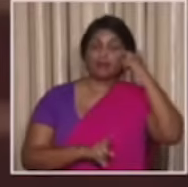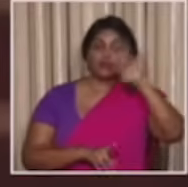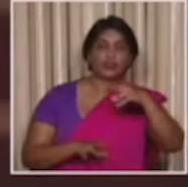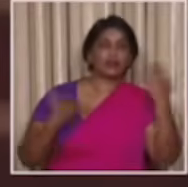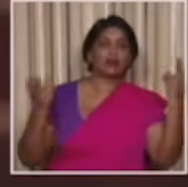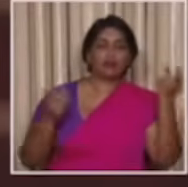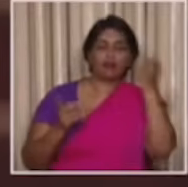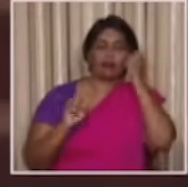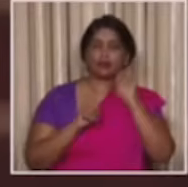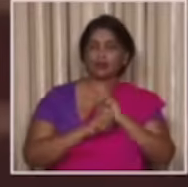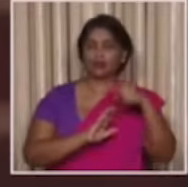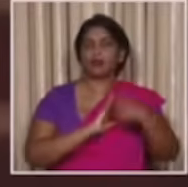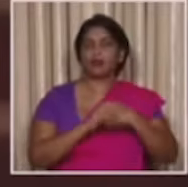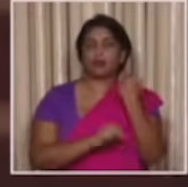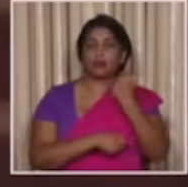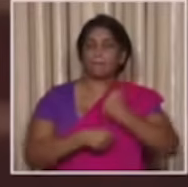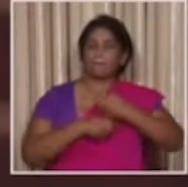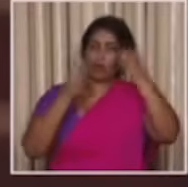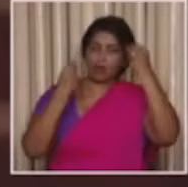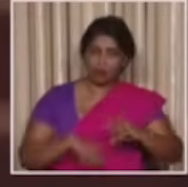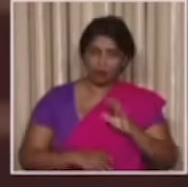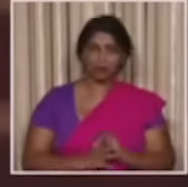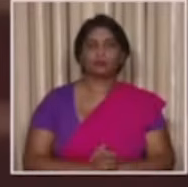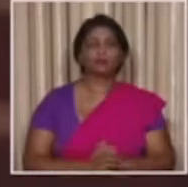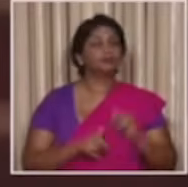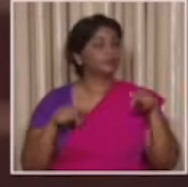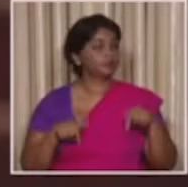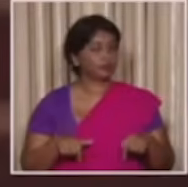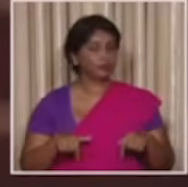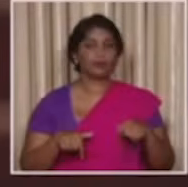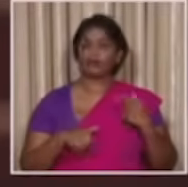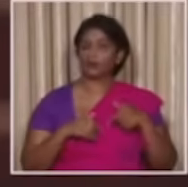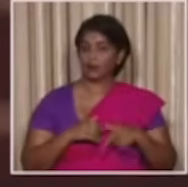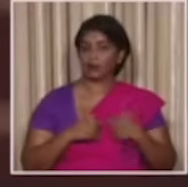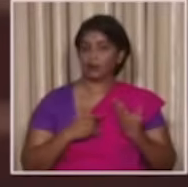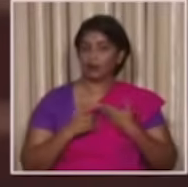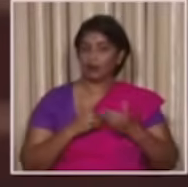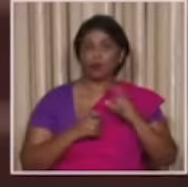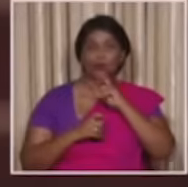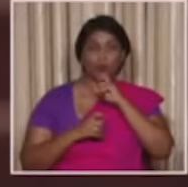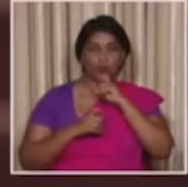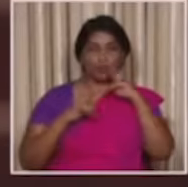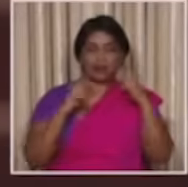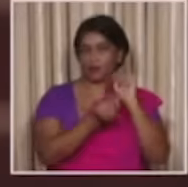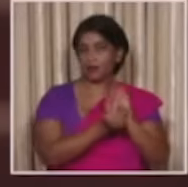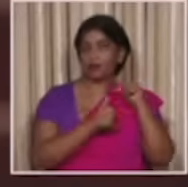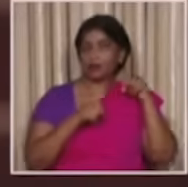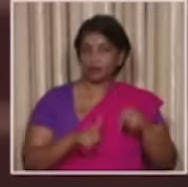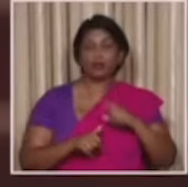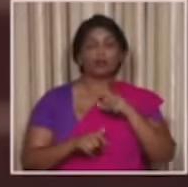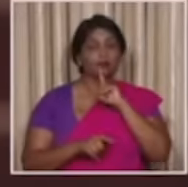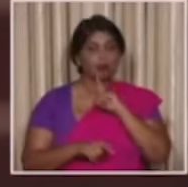නැහැ කියලා මතයක් හදලා රටේ රාජ්‍ය බලය වටන්නත් හැදුවා. දැන් මෙතන බේරලා තිබ්බ අධිකරණයේ විතරයි දැන්